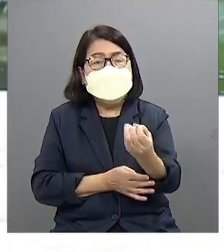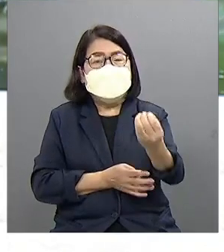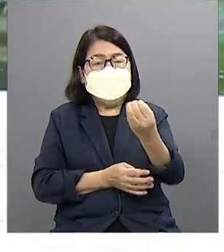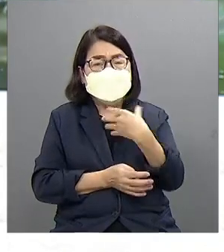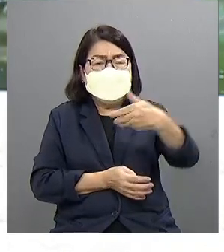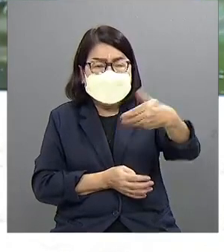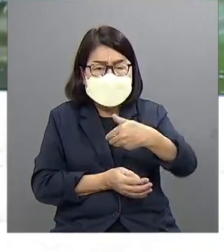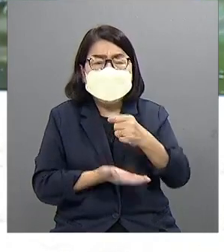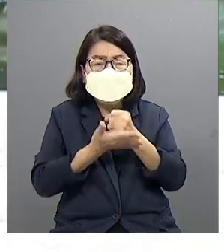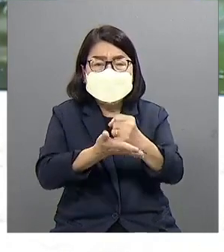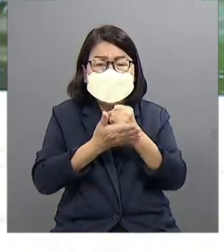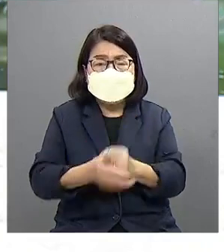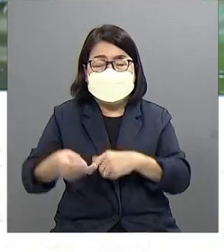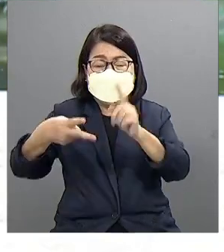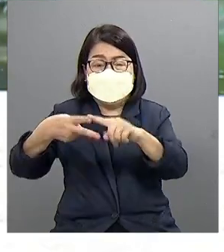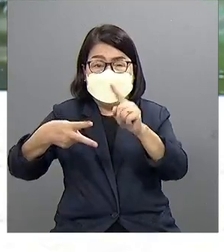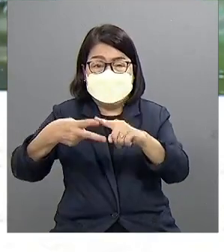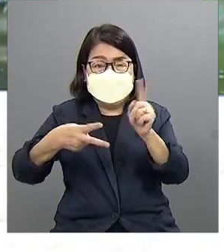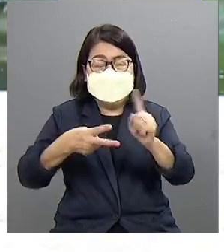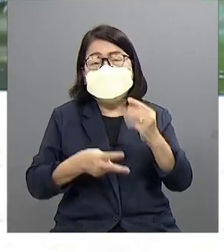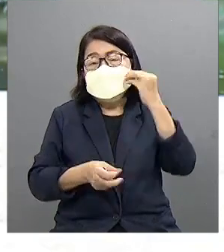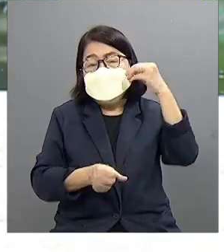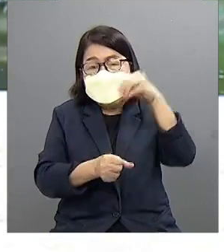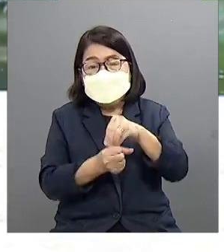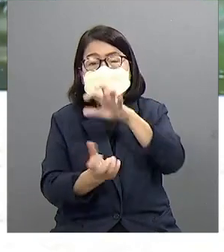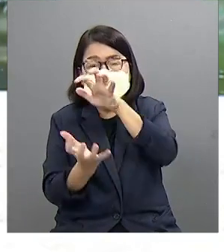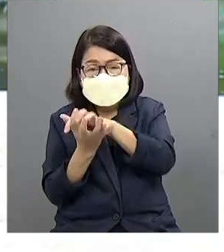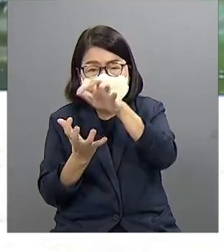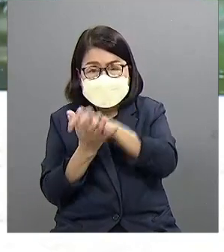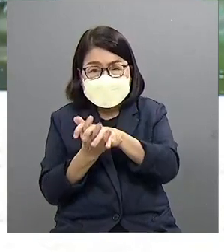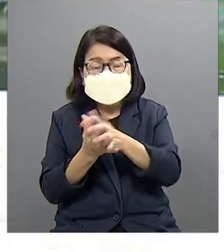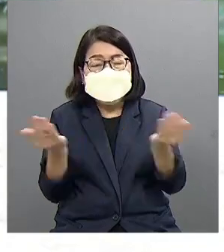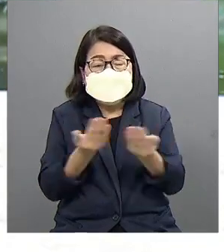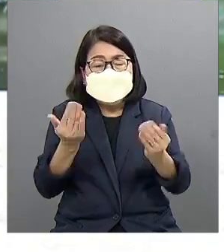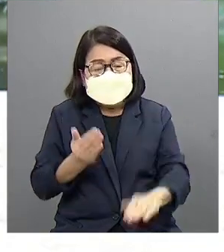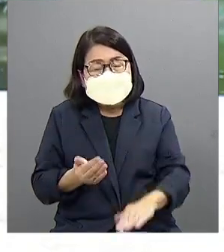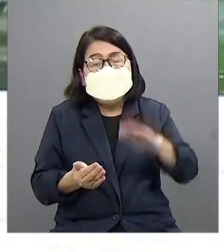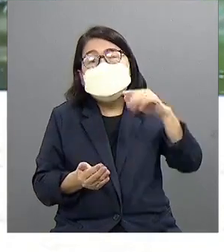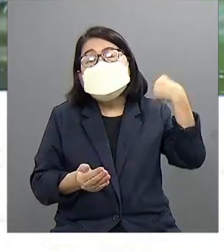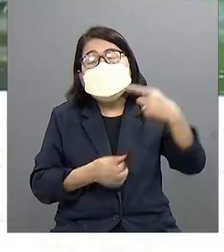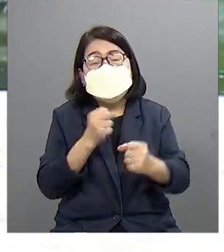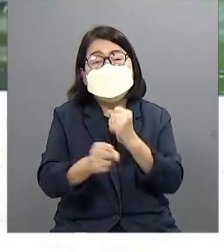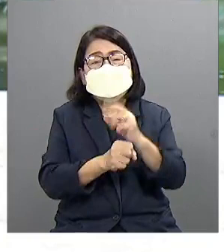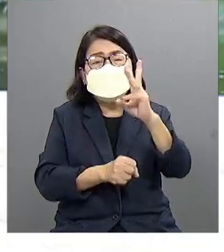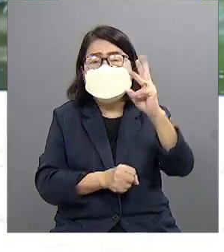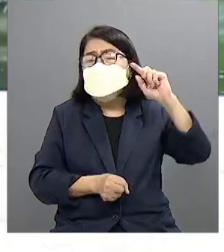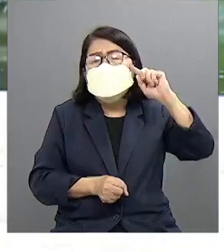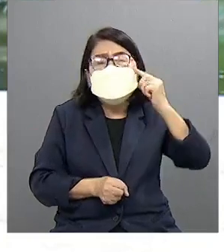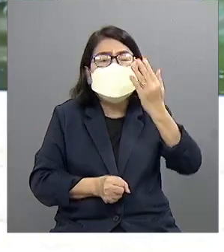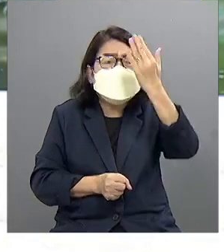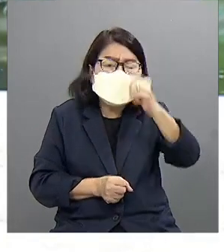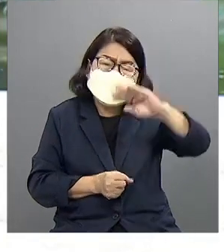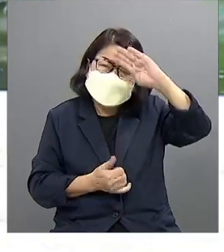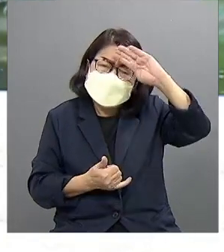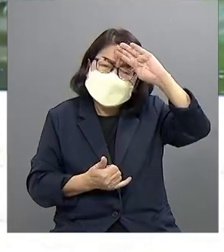อบครัวแรกนะคะเป็นชาวสมุทรปราการค่ะคือมีลูกสาวอายุ6ขวบป่วยโดยไม่รู้สาเหตุนะคะต้องนอนติด